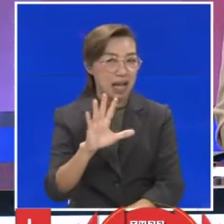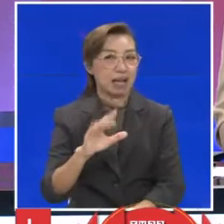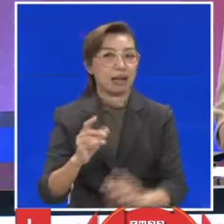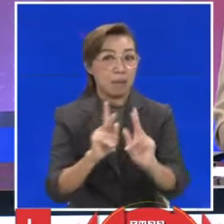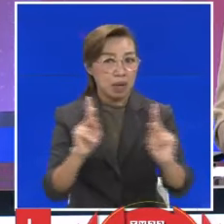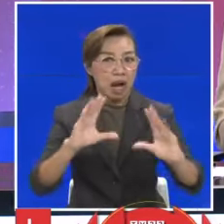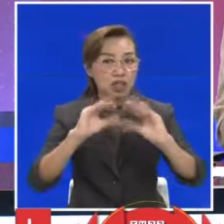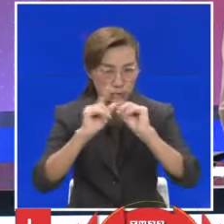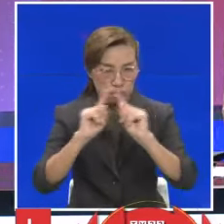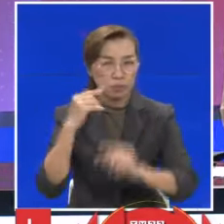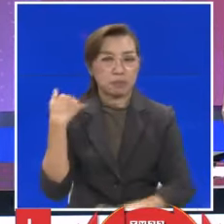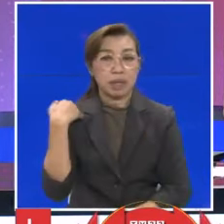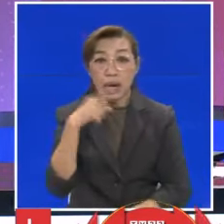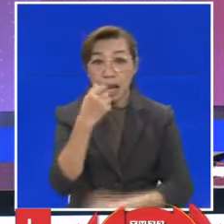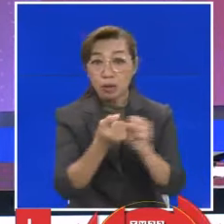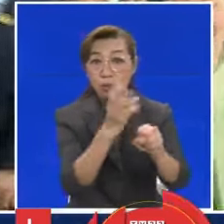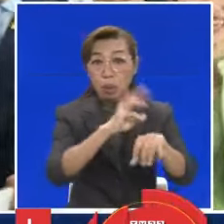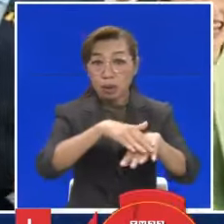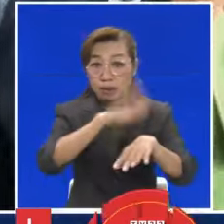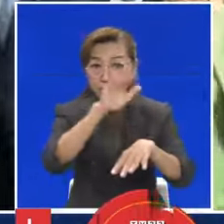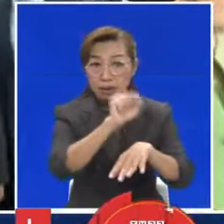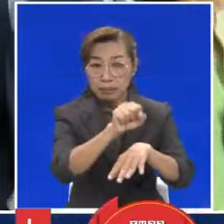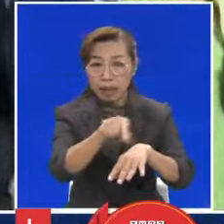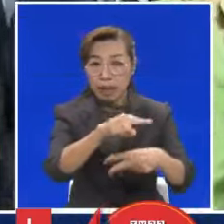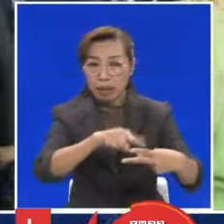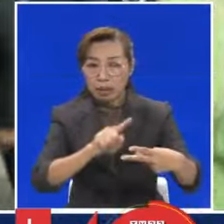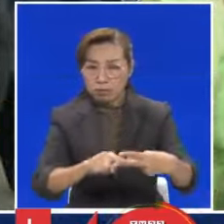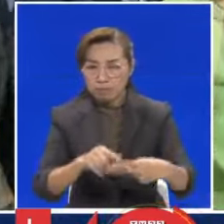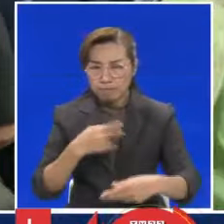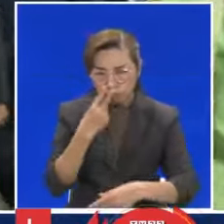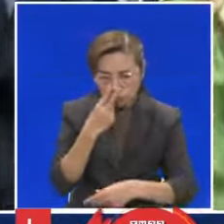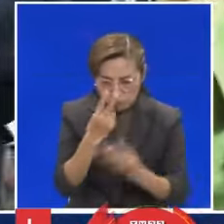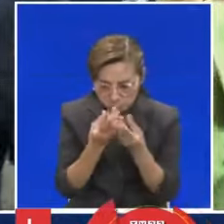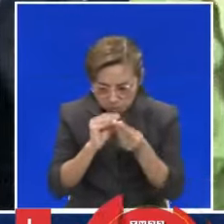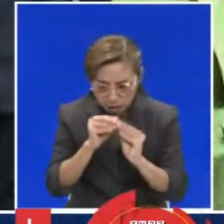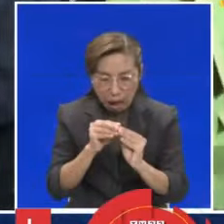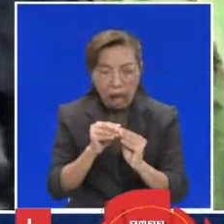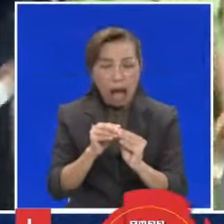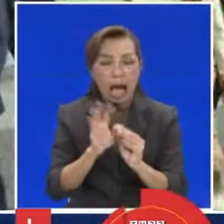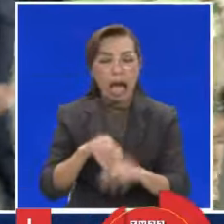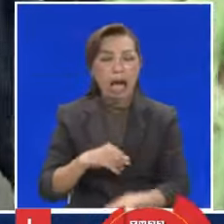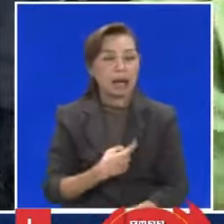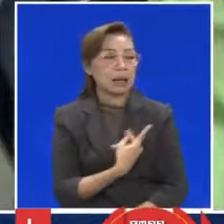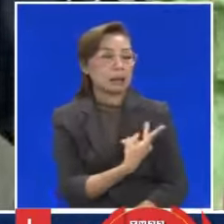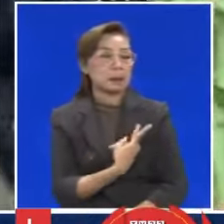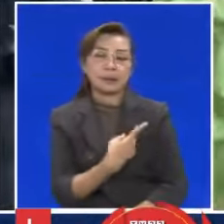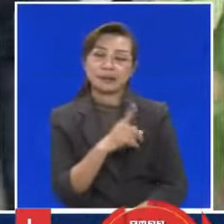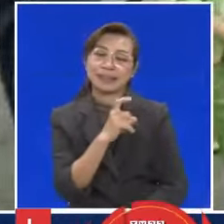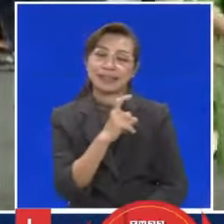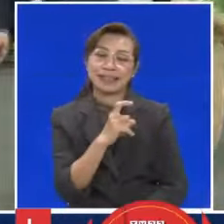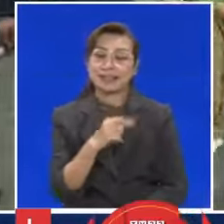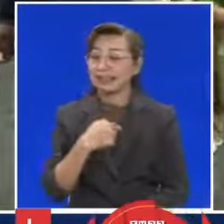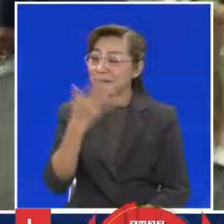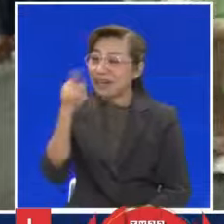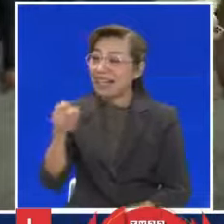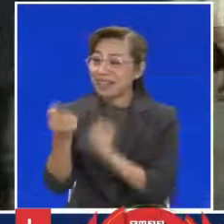กันนะคะคืออายุ16ปีขึ้นไปเนี่ยแล้วก็แบบนั่งคำนวณดูแล้วไปๆมาๆเนี่ยเรา2คนอด เพิ่ง17ครึ่ง